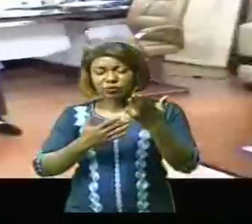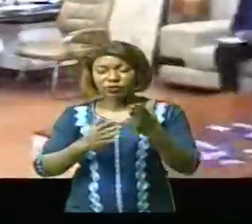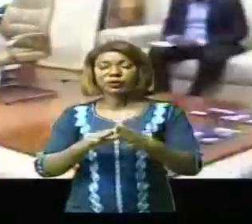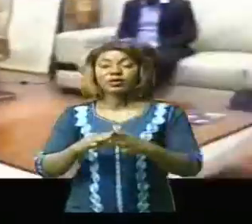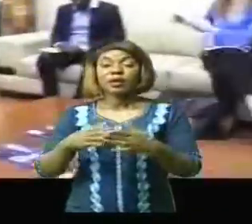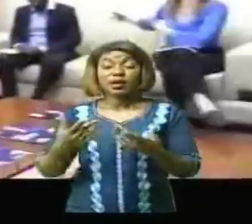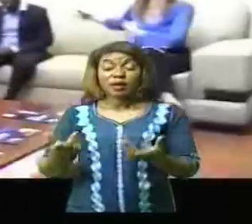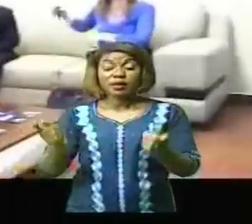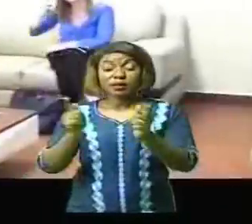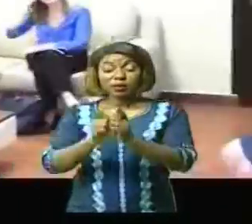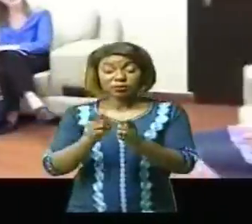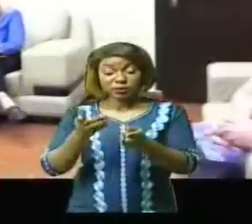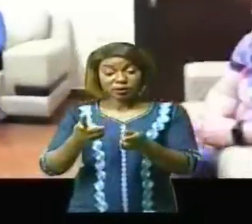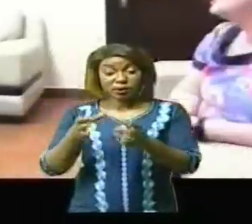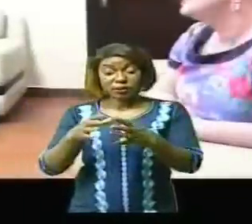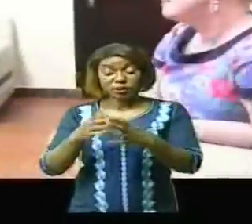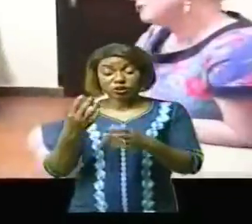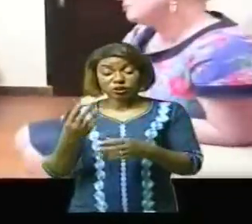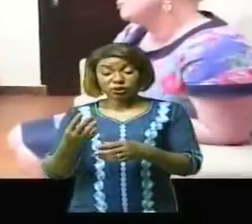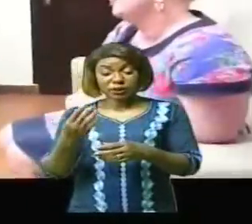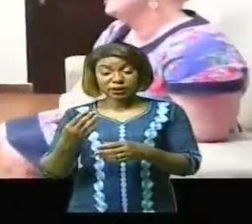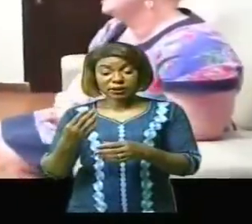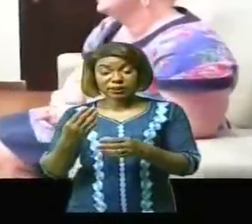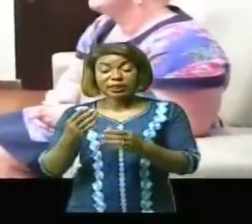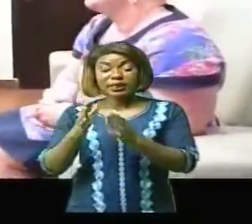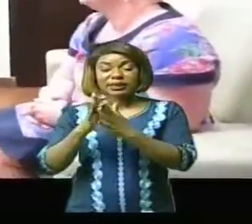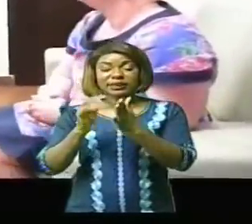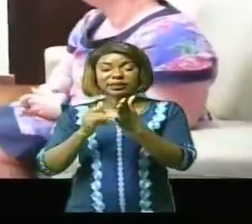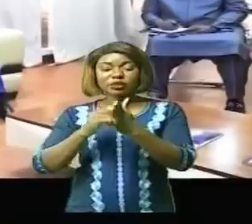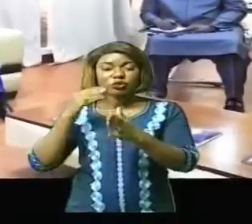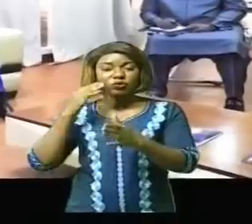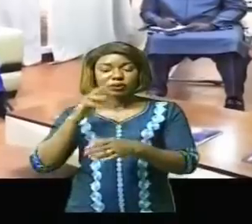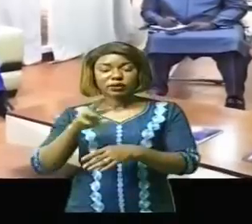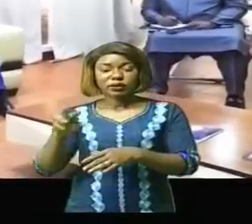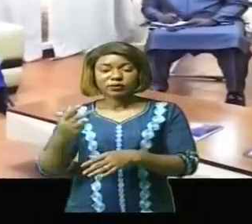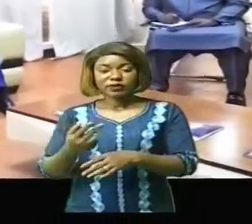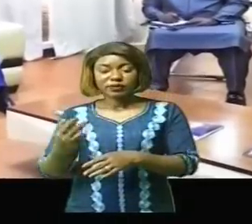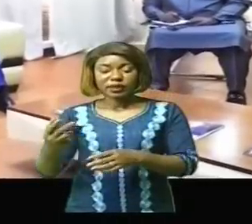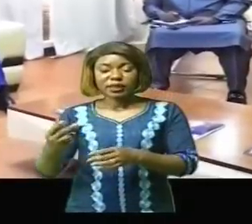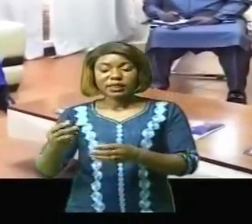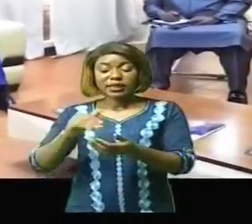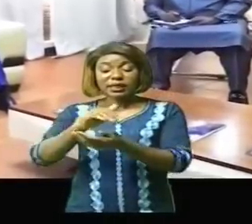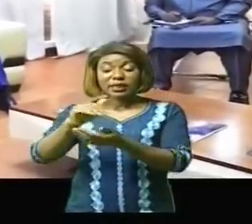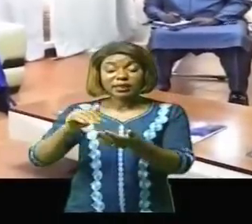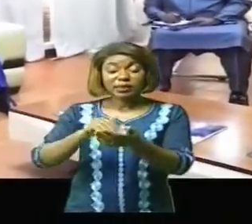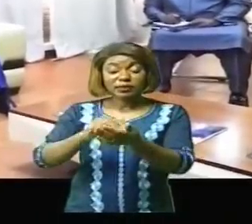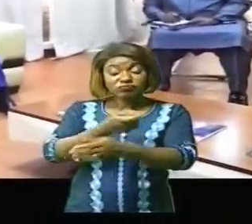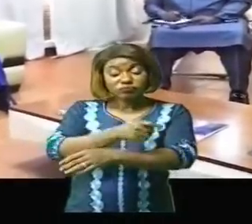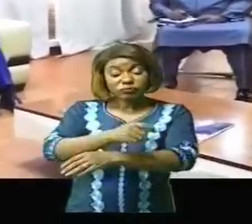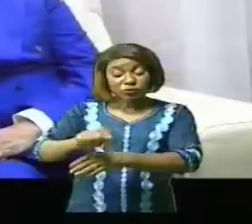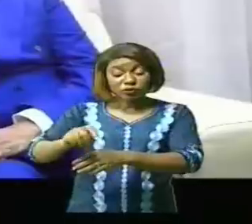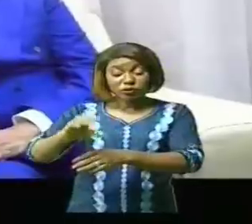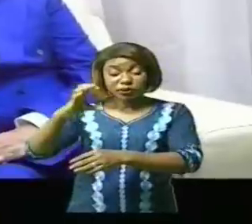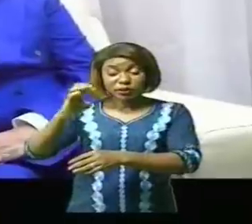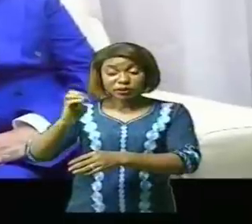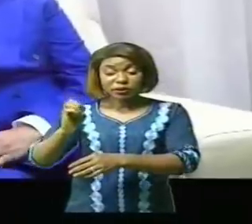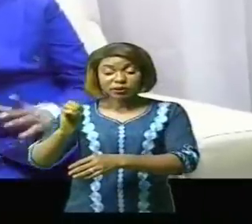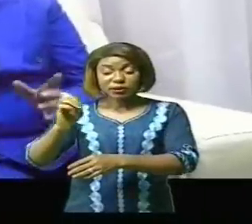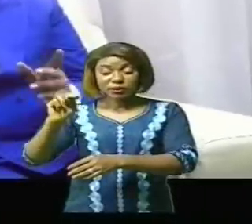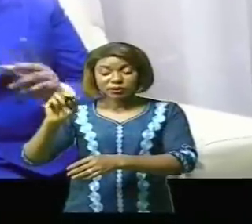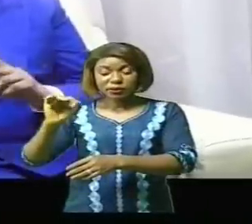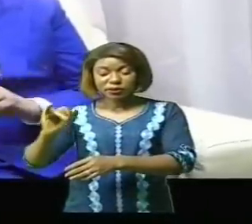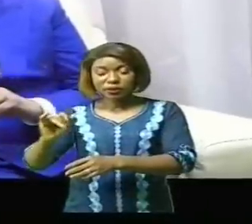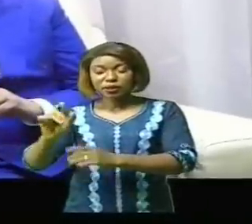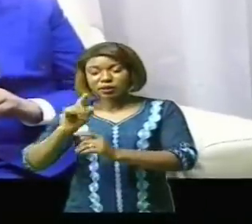Cette rencontre qui a eu lieu ce jeudi 16 juin 2022 au siège de la centrale électorale a permis aux deux personnalités